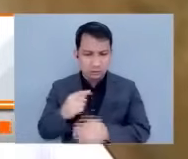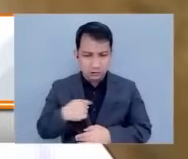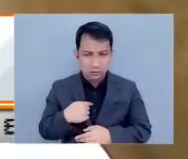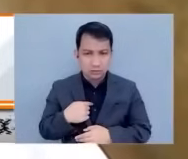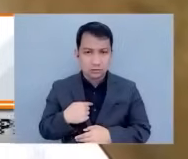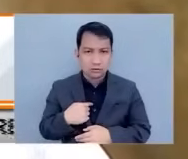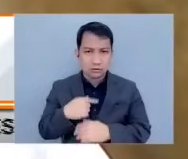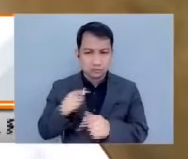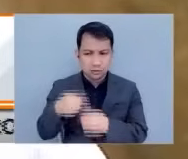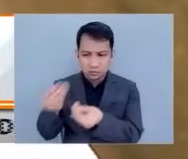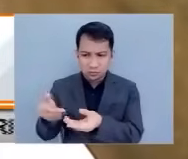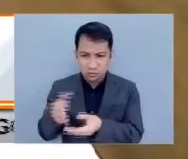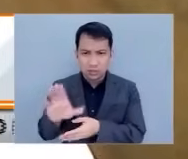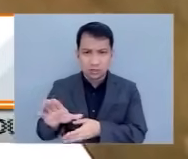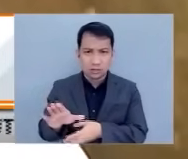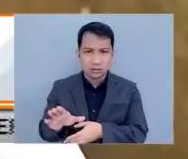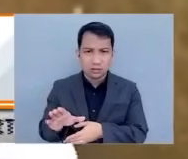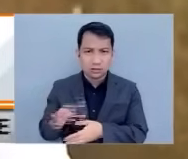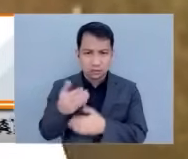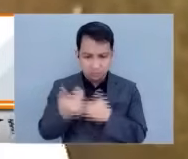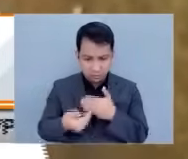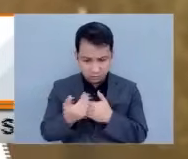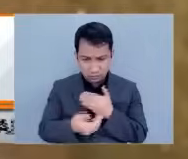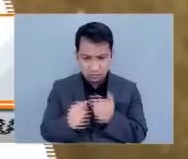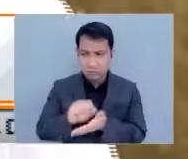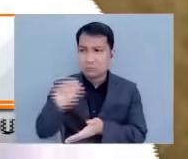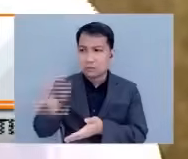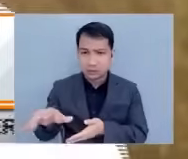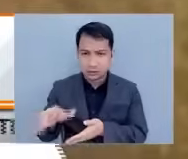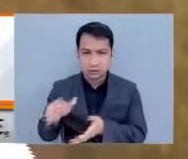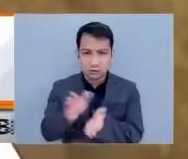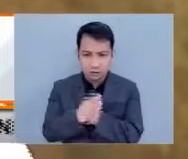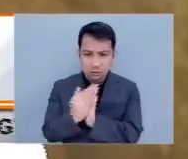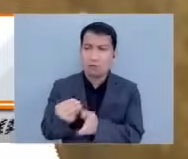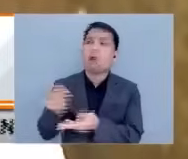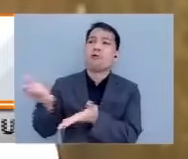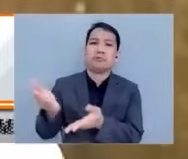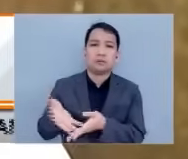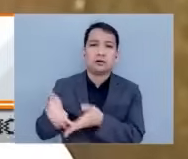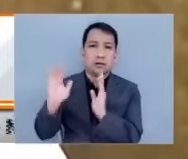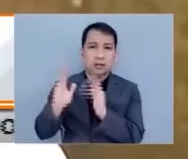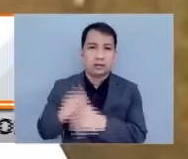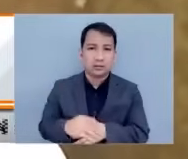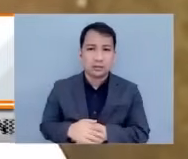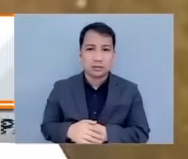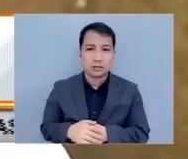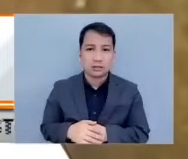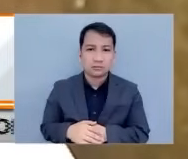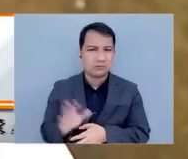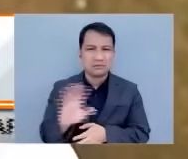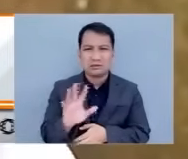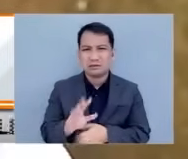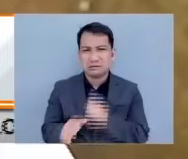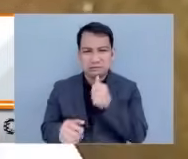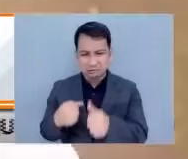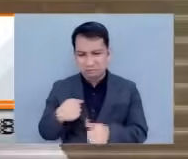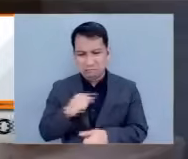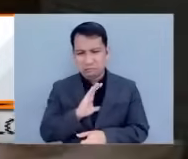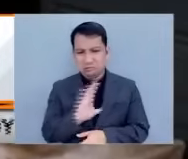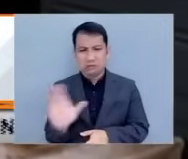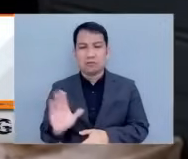yun? Ano yung tinapay? Bibigay mo sandwich o ito na sa'yo. Magpapalaman pa ako. Hindi ako ganun. Kahit anong